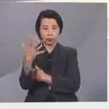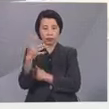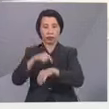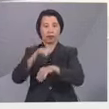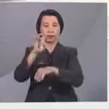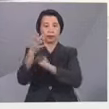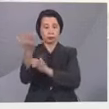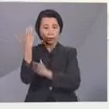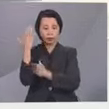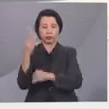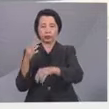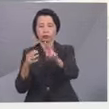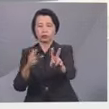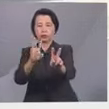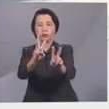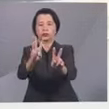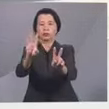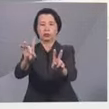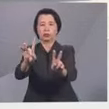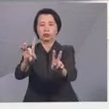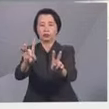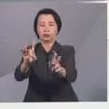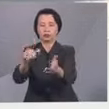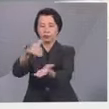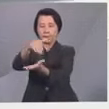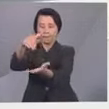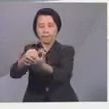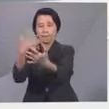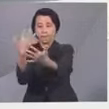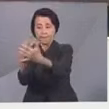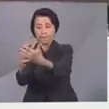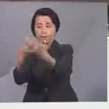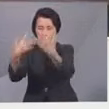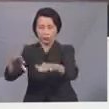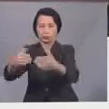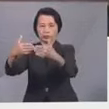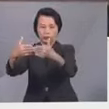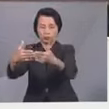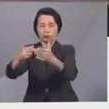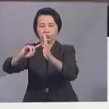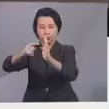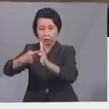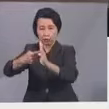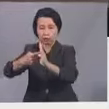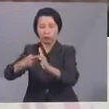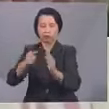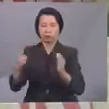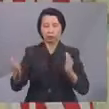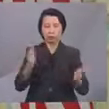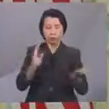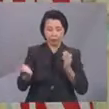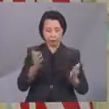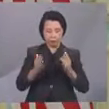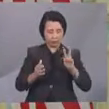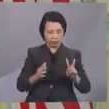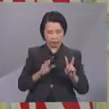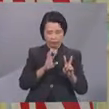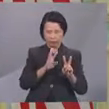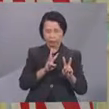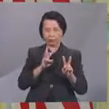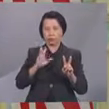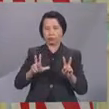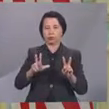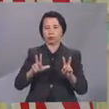sebanyak 268 pusat kuarantin telah beroperasi berbanding dengan